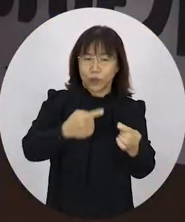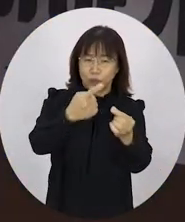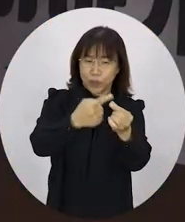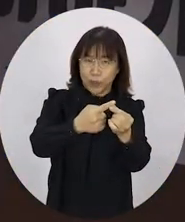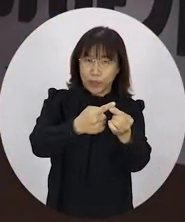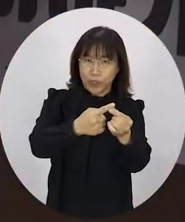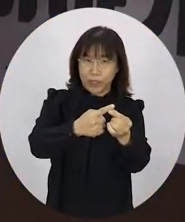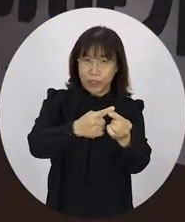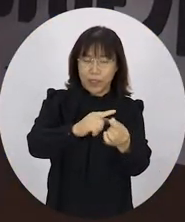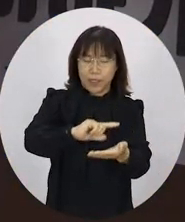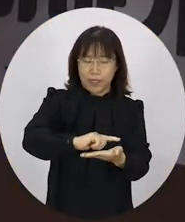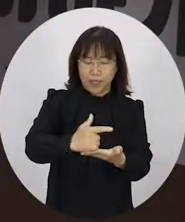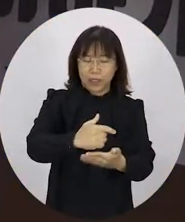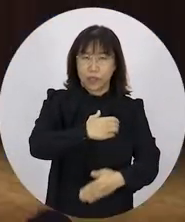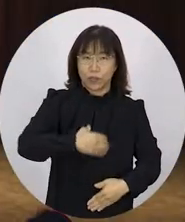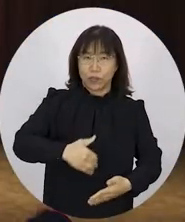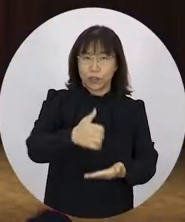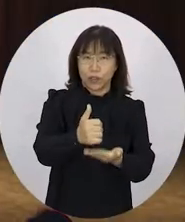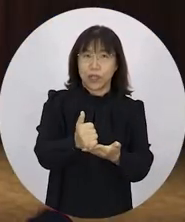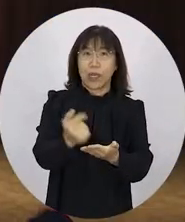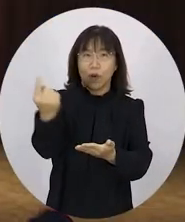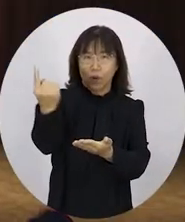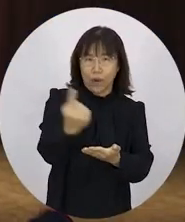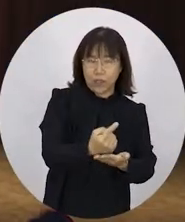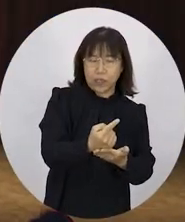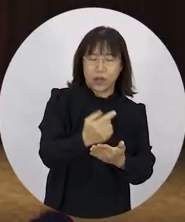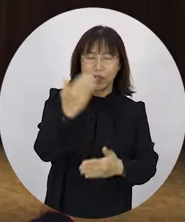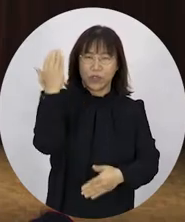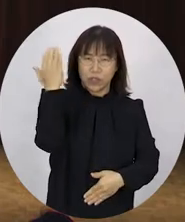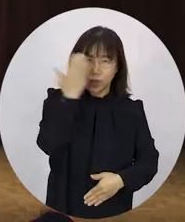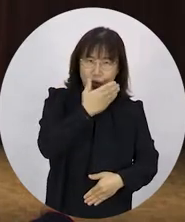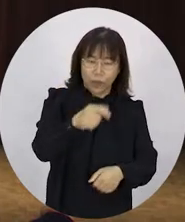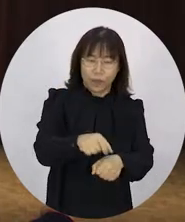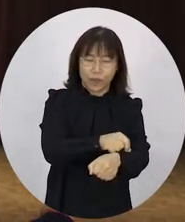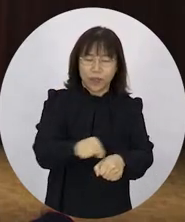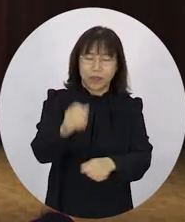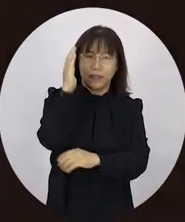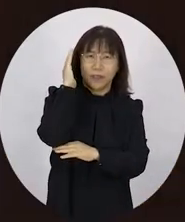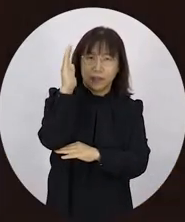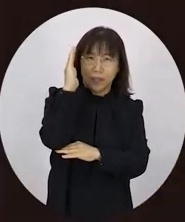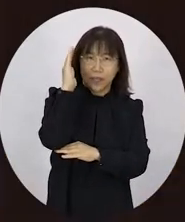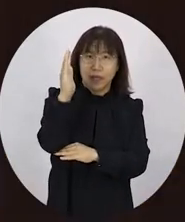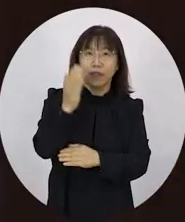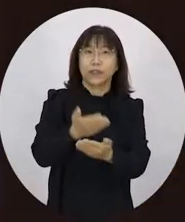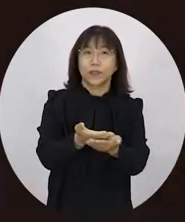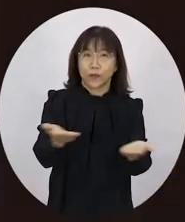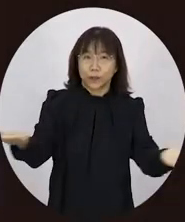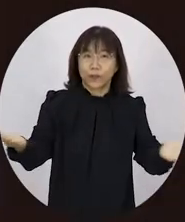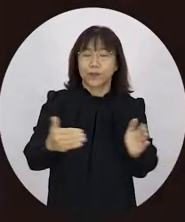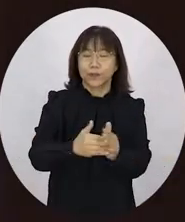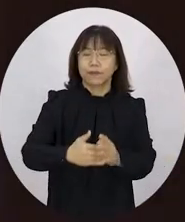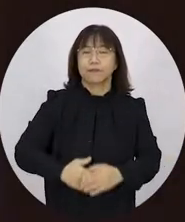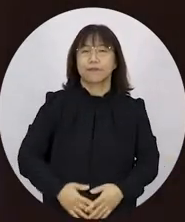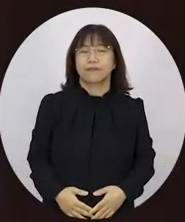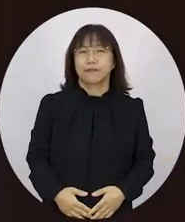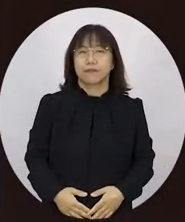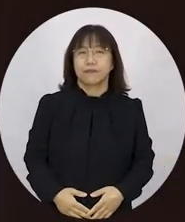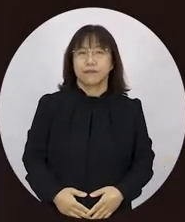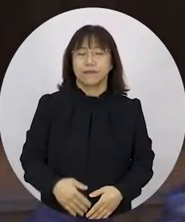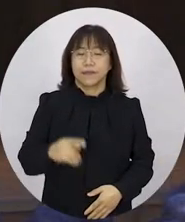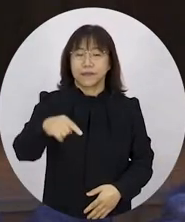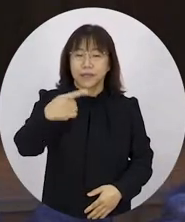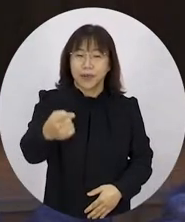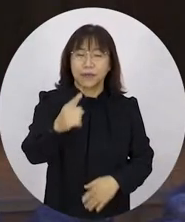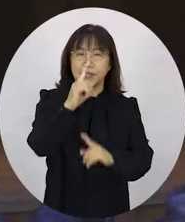교육에서는 먼저 김태우 강서구청장이 직접 강단에 올라 청렴특강, 청렴실천 의지를 주제로 열띤 강의를